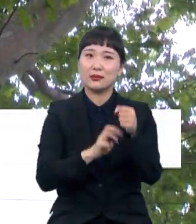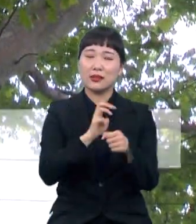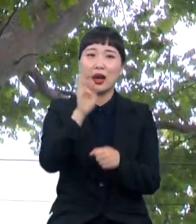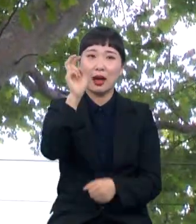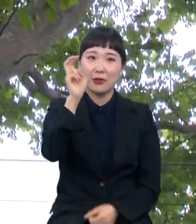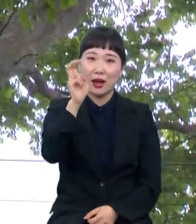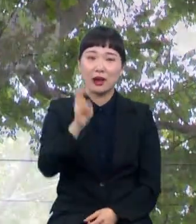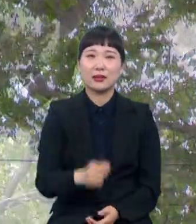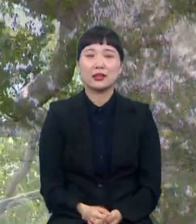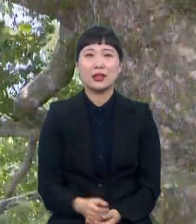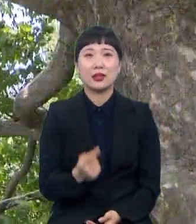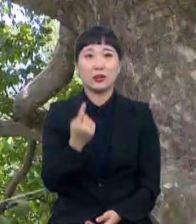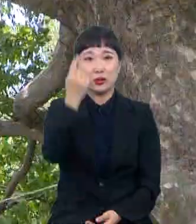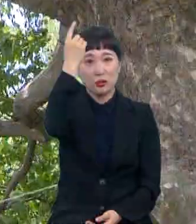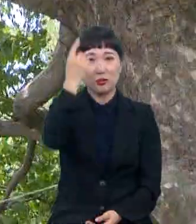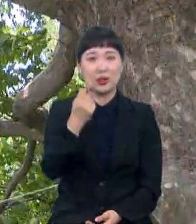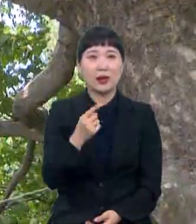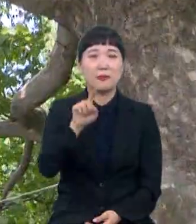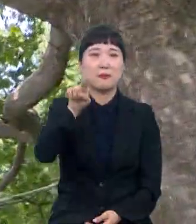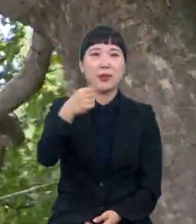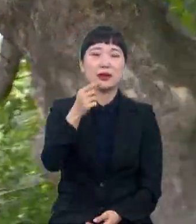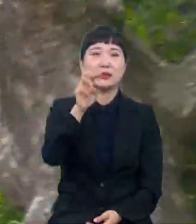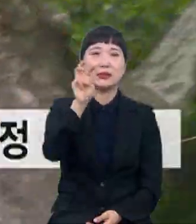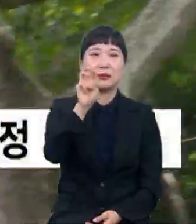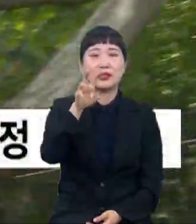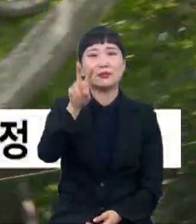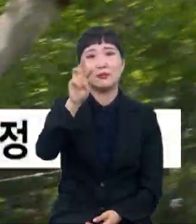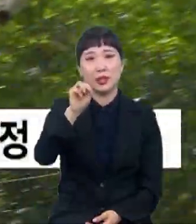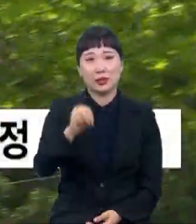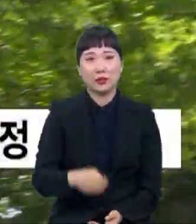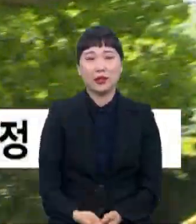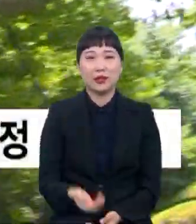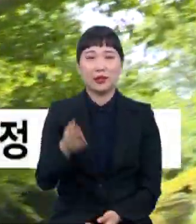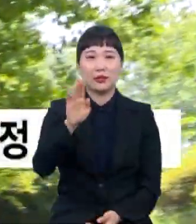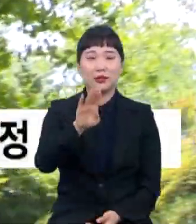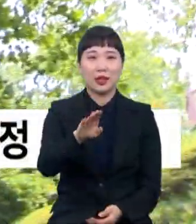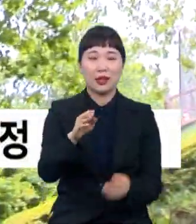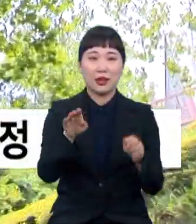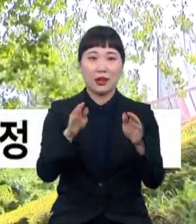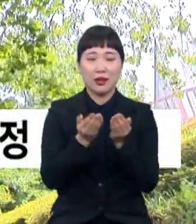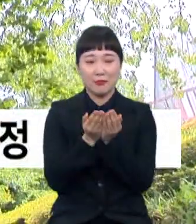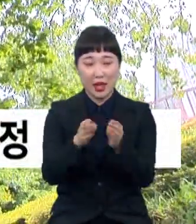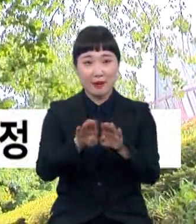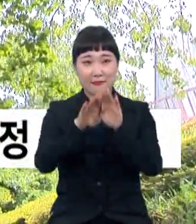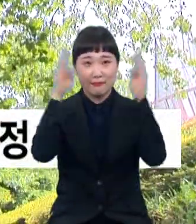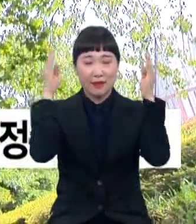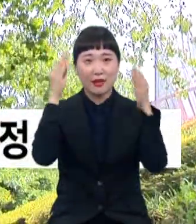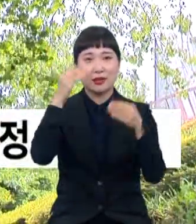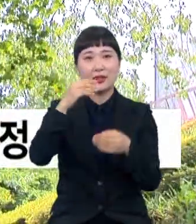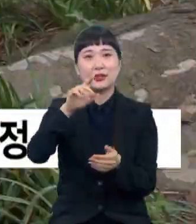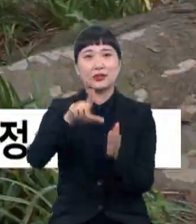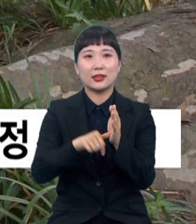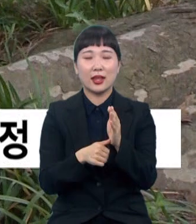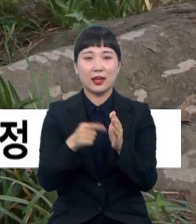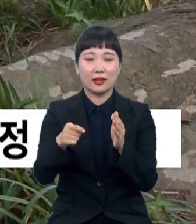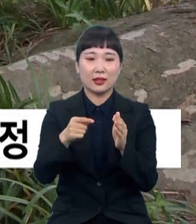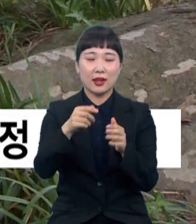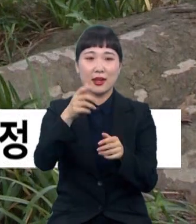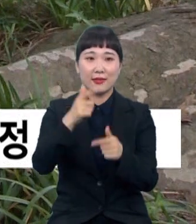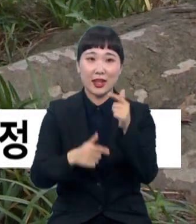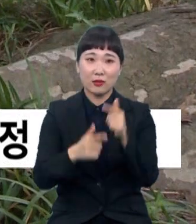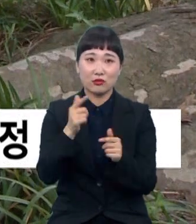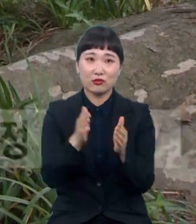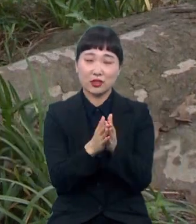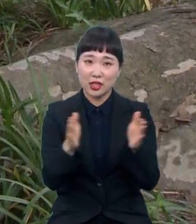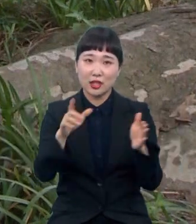달합니다. 근대 개항기에 식재된 우리나라 최초의 플라타너스로 지난 2015년 인천수